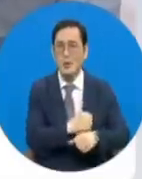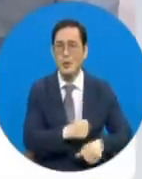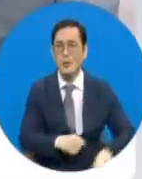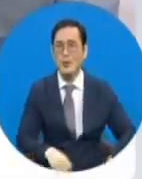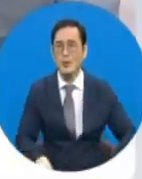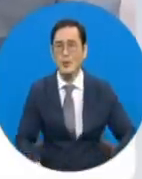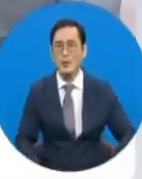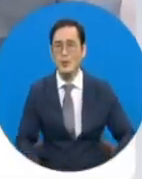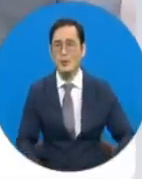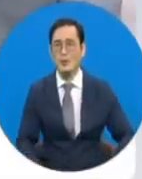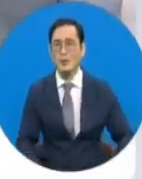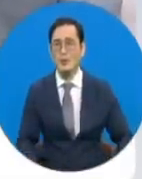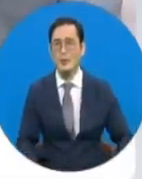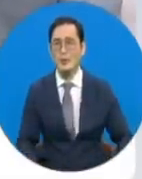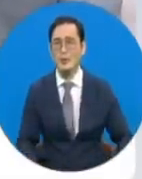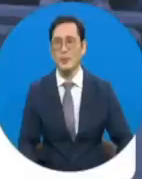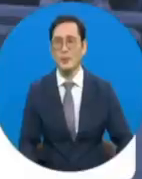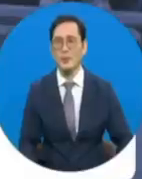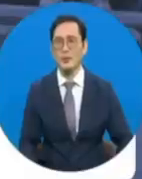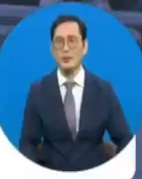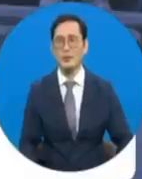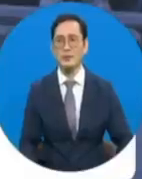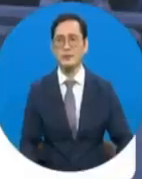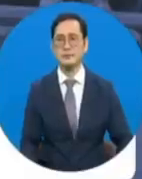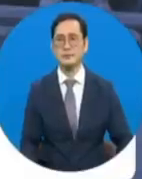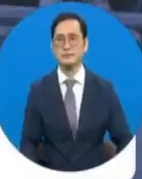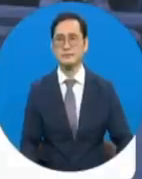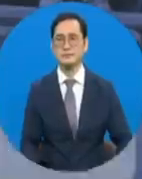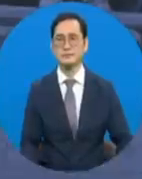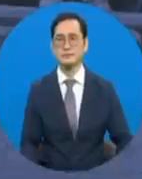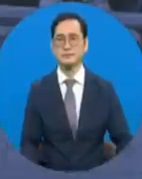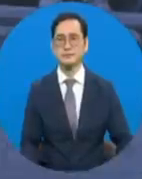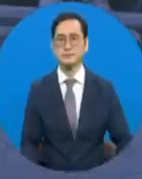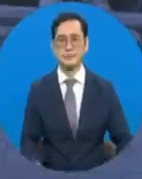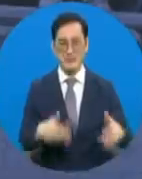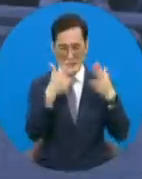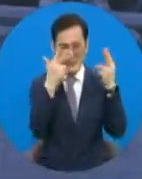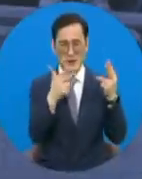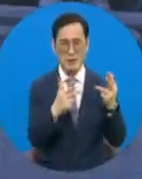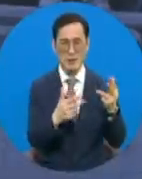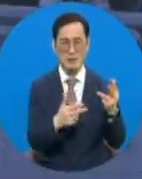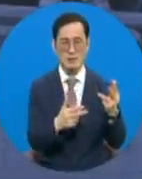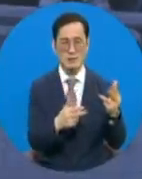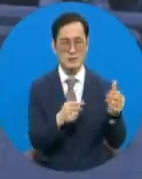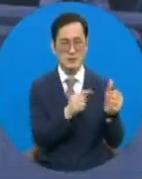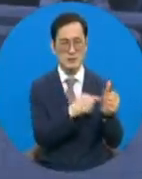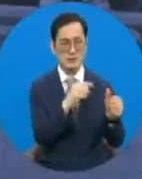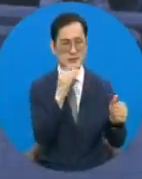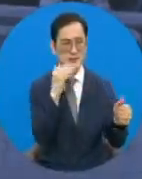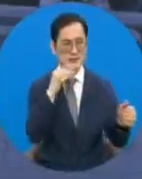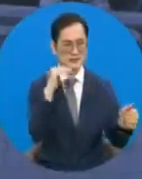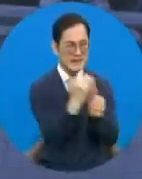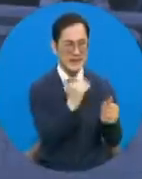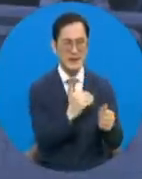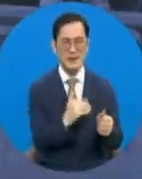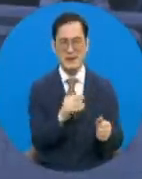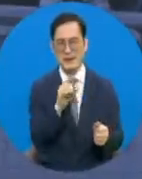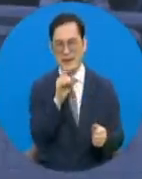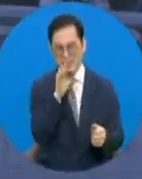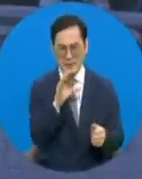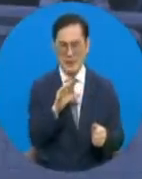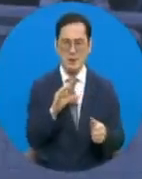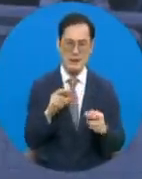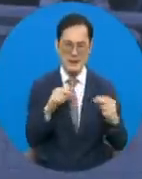듭니다. 그렇군요. 이처럼 이 대표의 거취를 두고 당내 비명계와 친명계 의원들의 입장이 팽팽히 맞서고 있습니다.